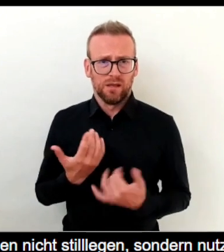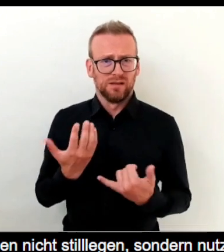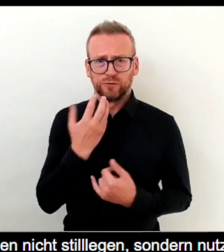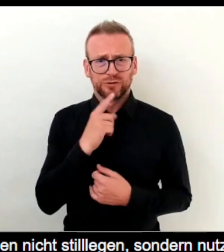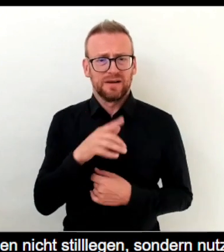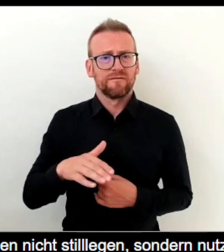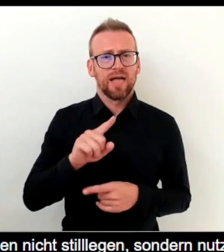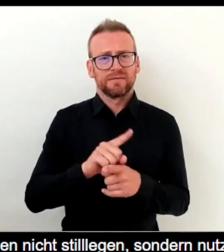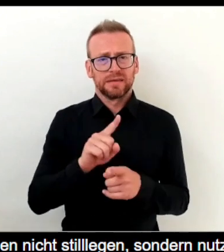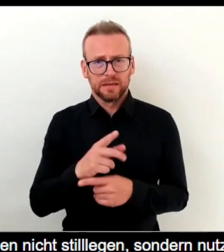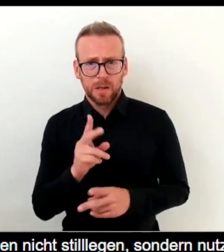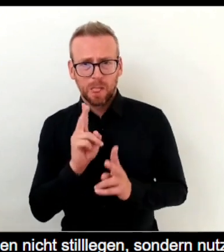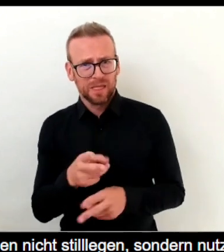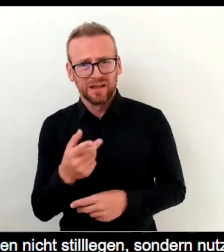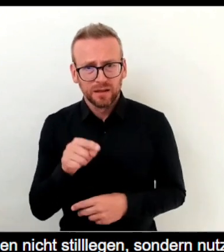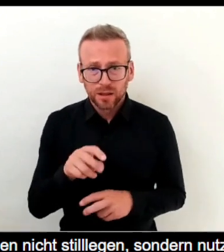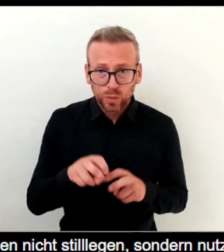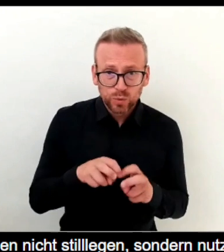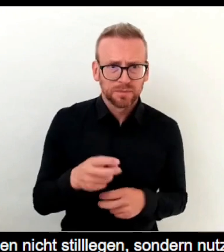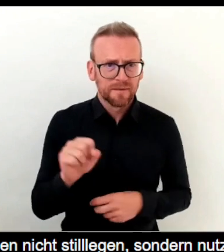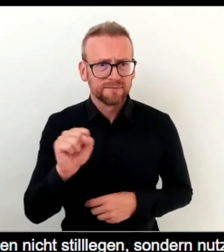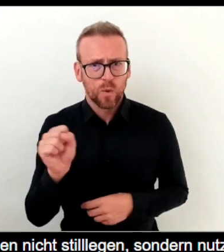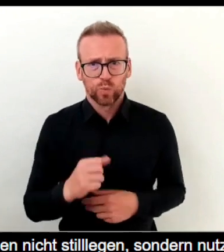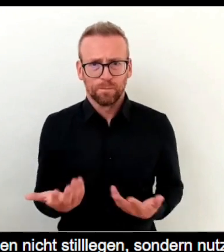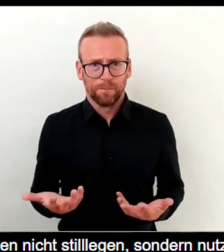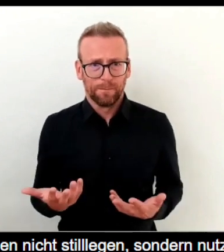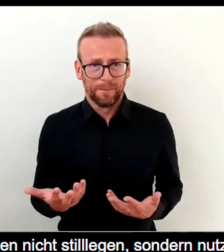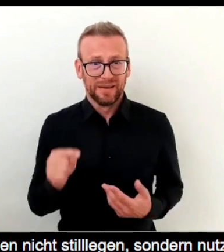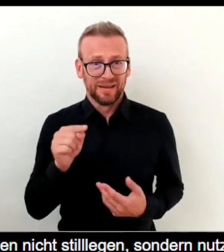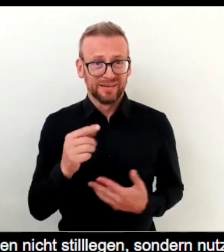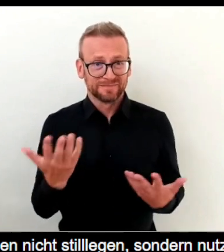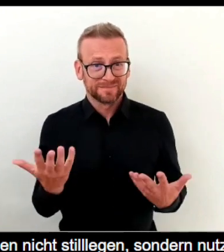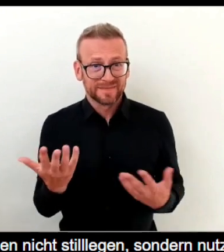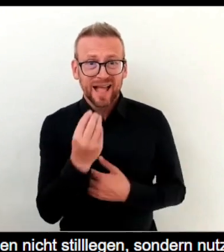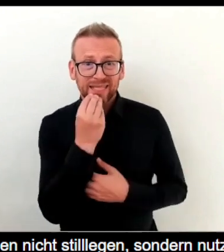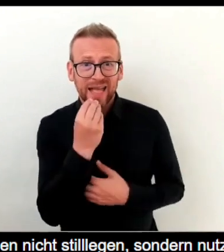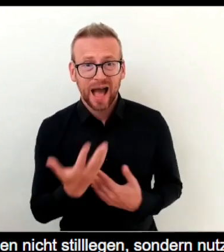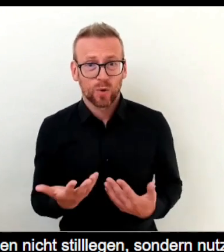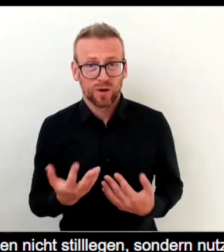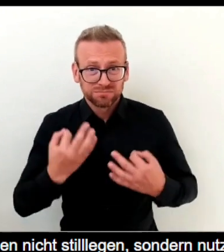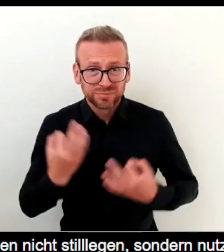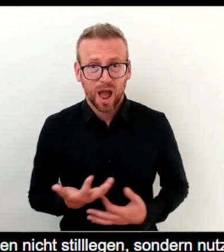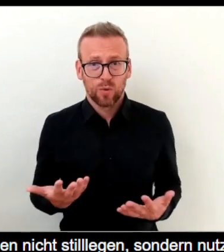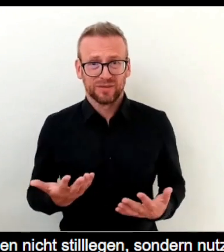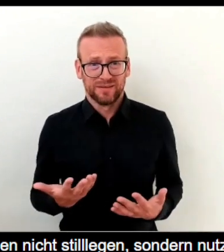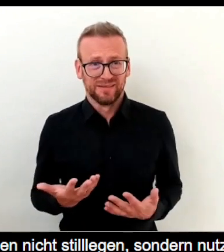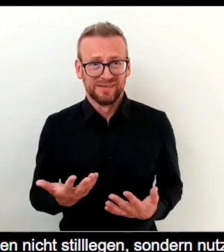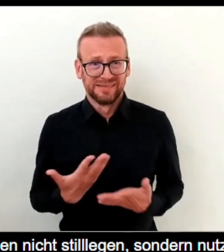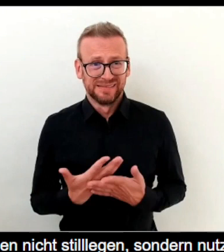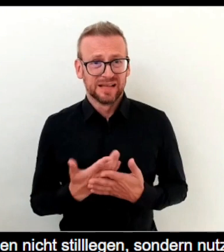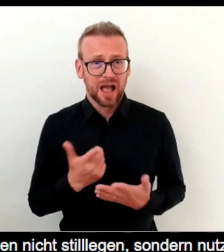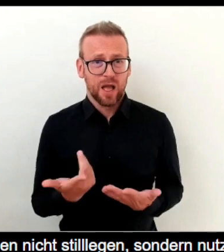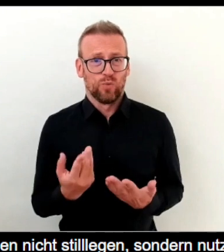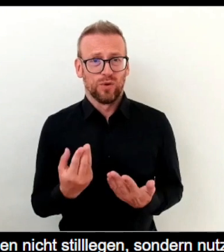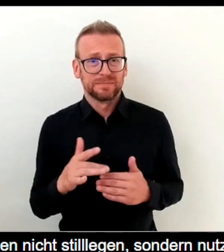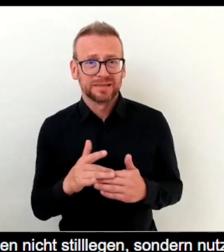länger dauern, multikomplexer angelegt sind, zwischen Kommission, zwischen Rat, zwischen Parlament. Das